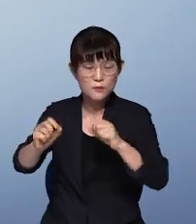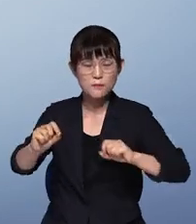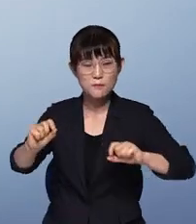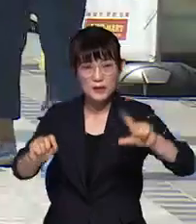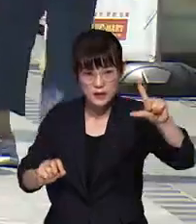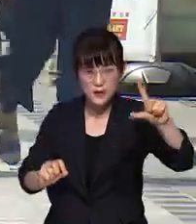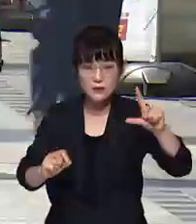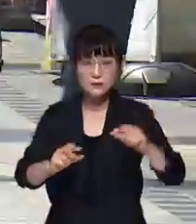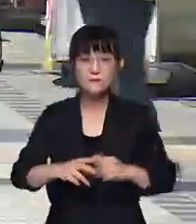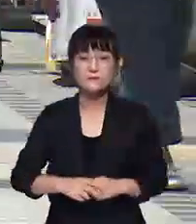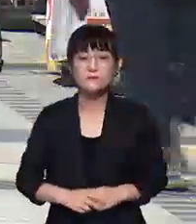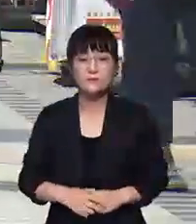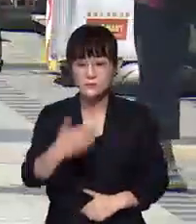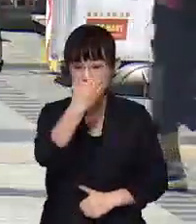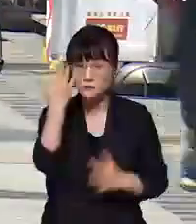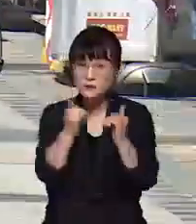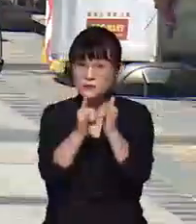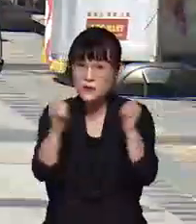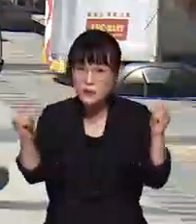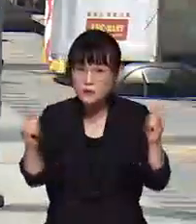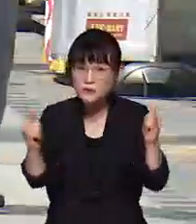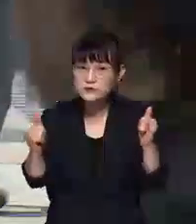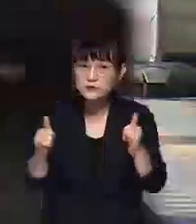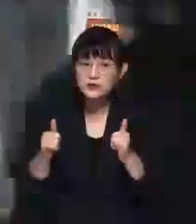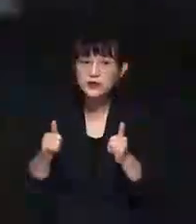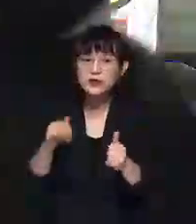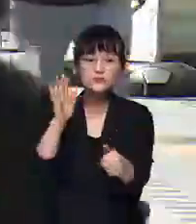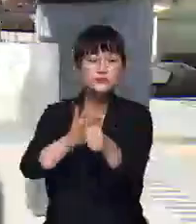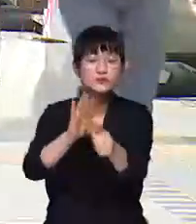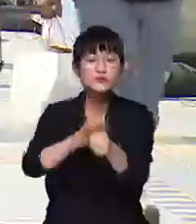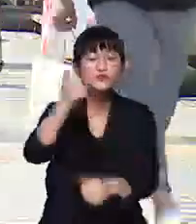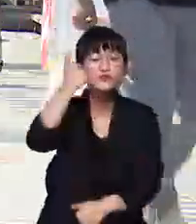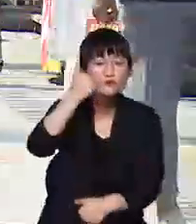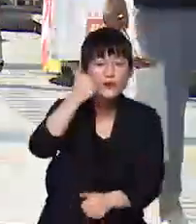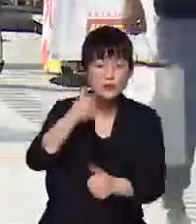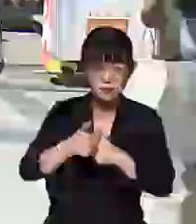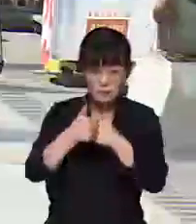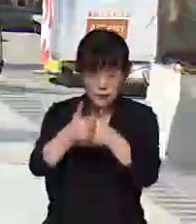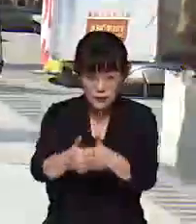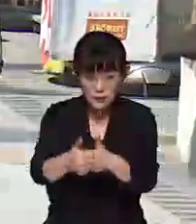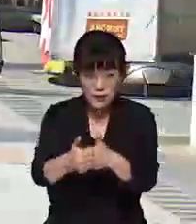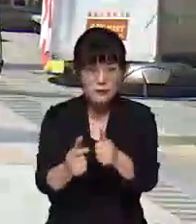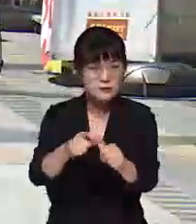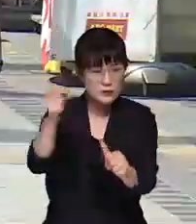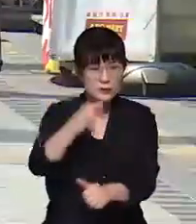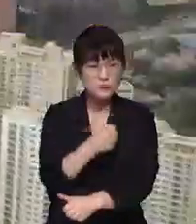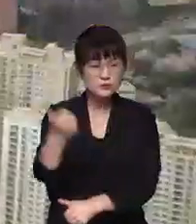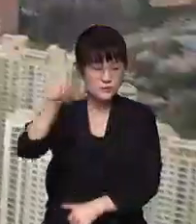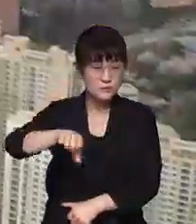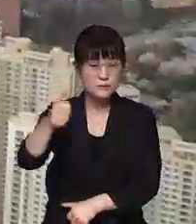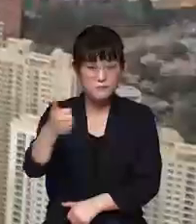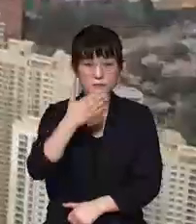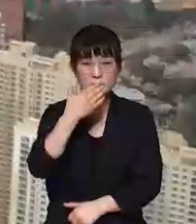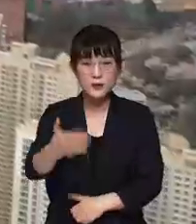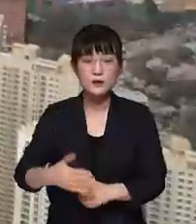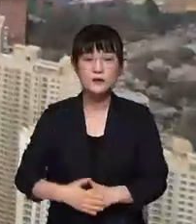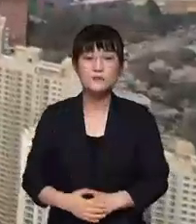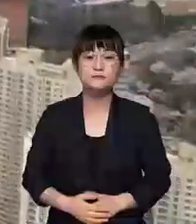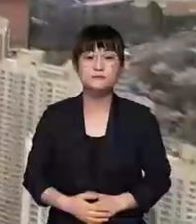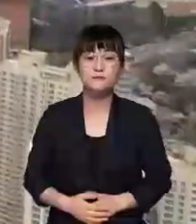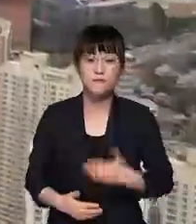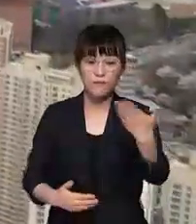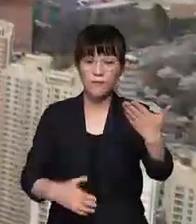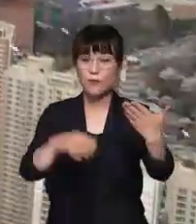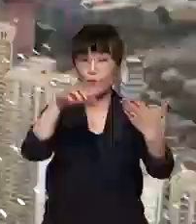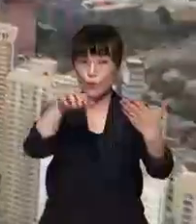높습니다. 젊은 층의 표심을 누가 파고드냐에 따라 선거 판도가 요동칠 수 있습니다. 광주 전남